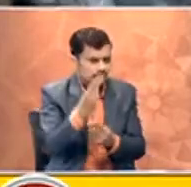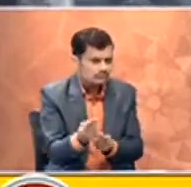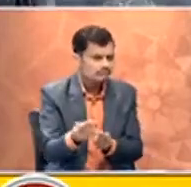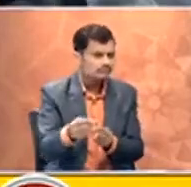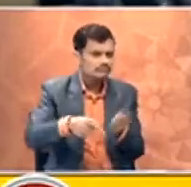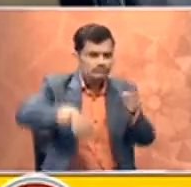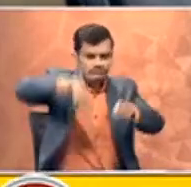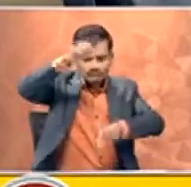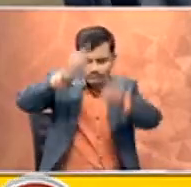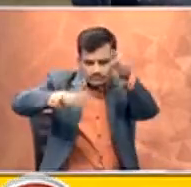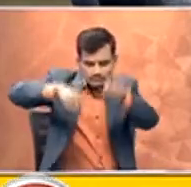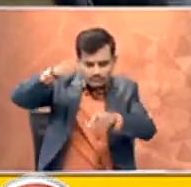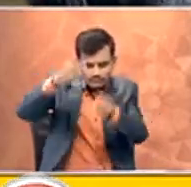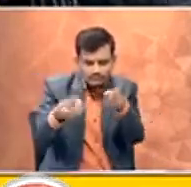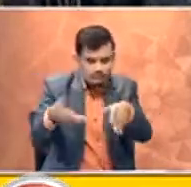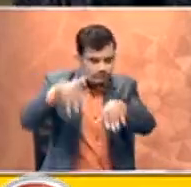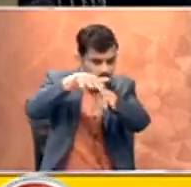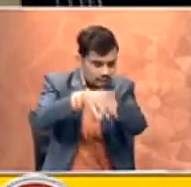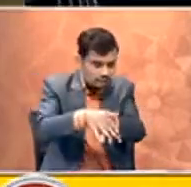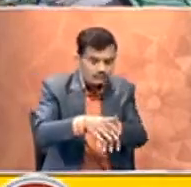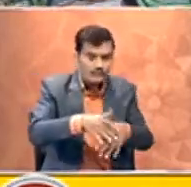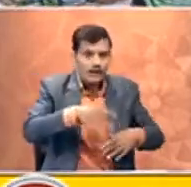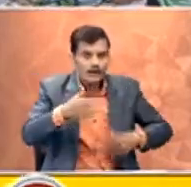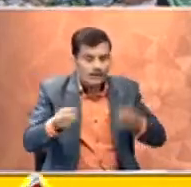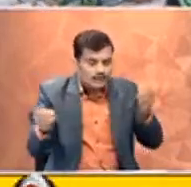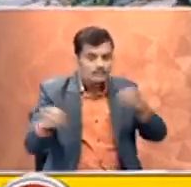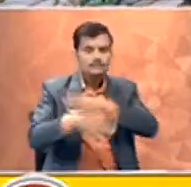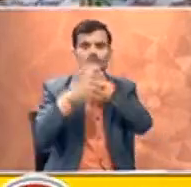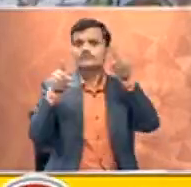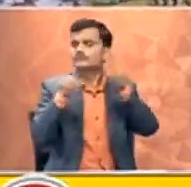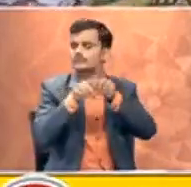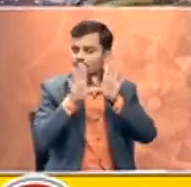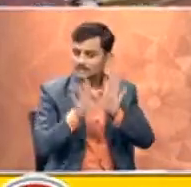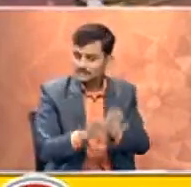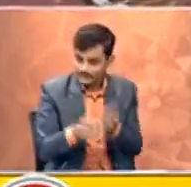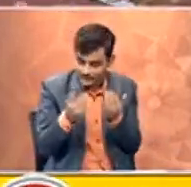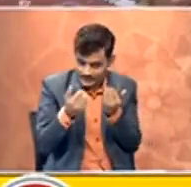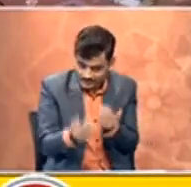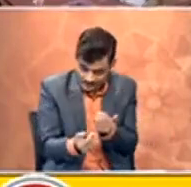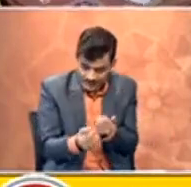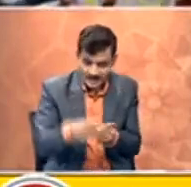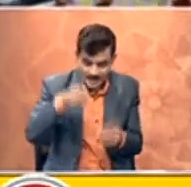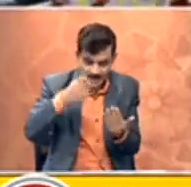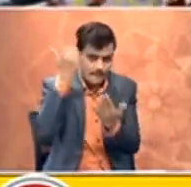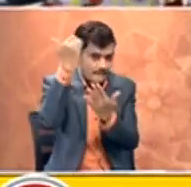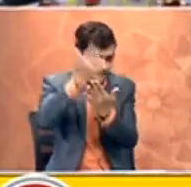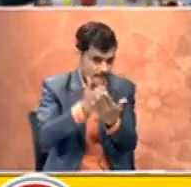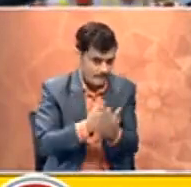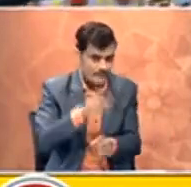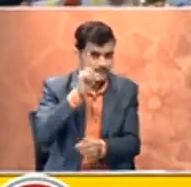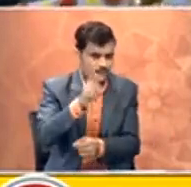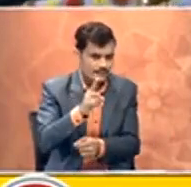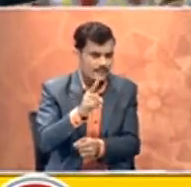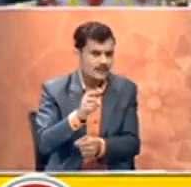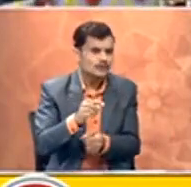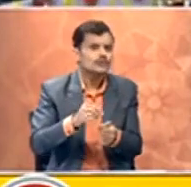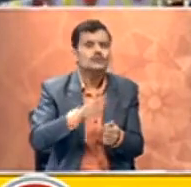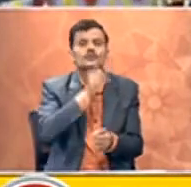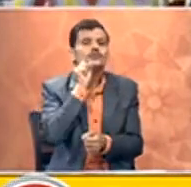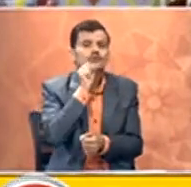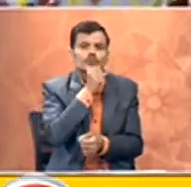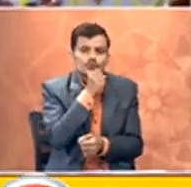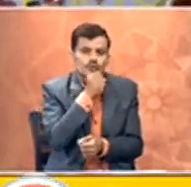डाइवर्सिटी को देखकर भी बहुत हैरान हुए। ऐसा ही एक शानदार कार्यक्रम सूरत में आयोजित किया